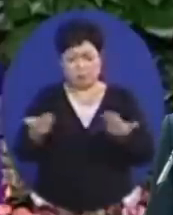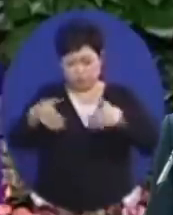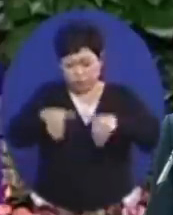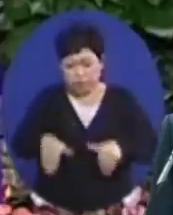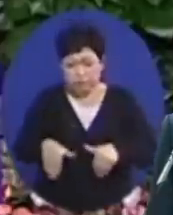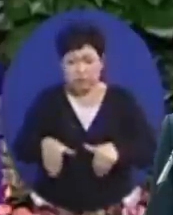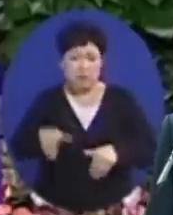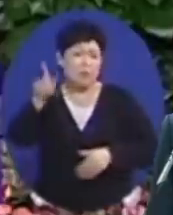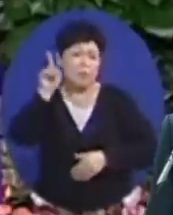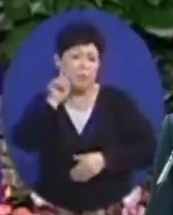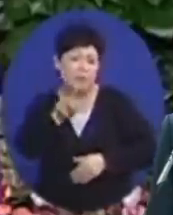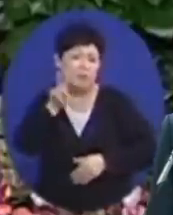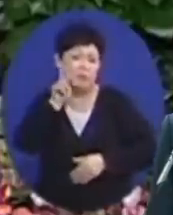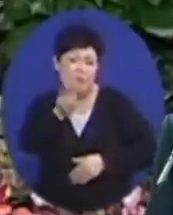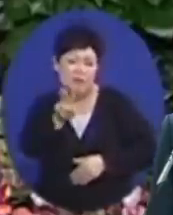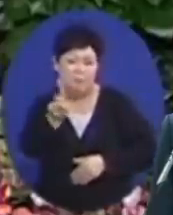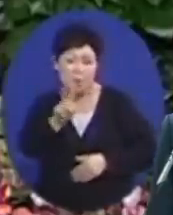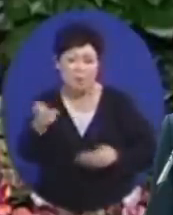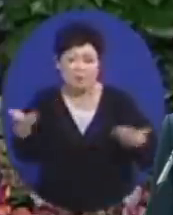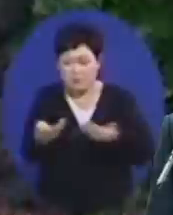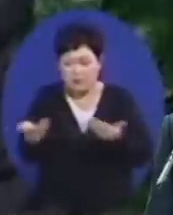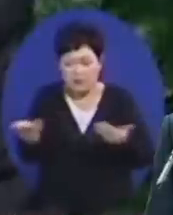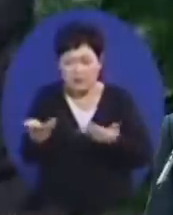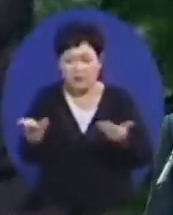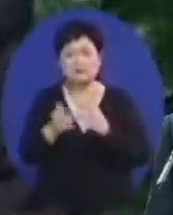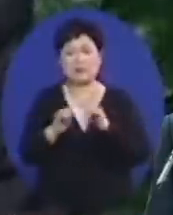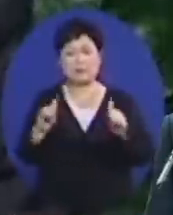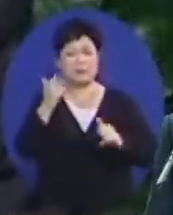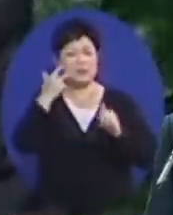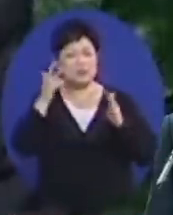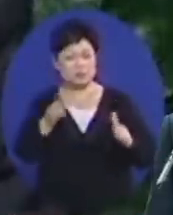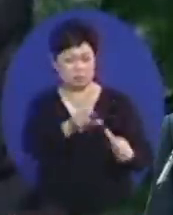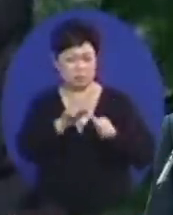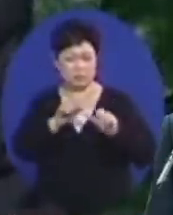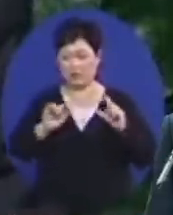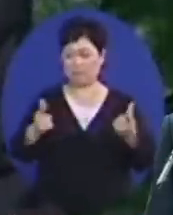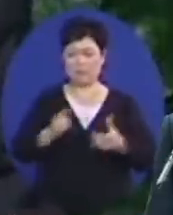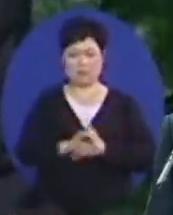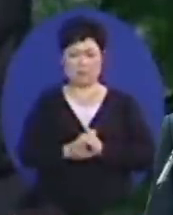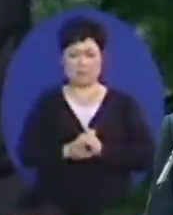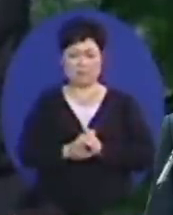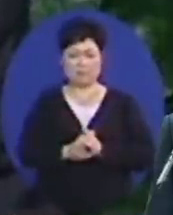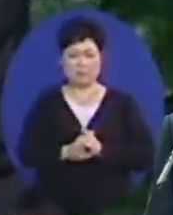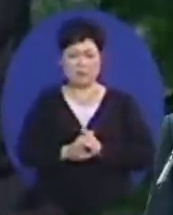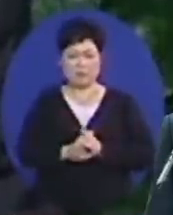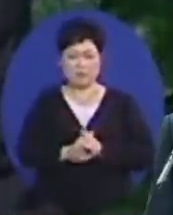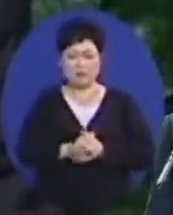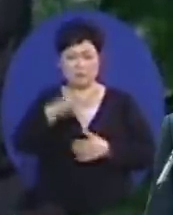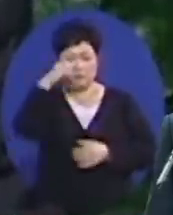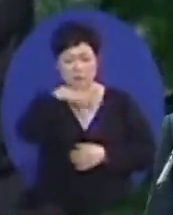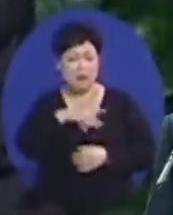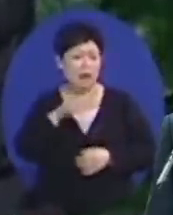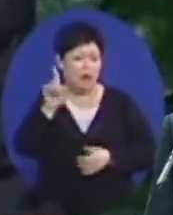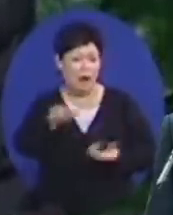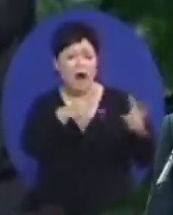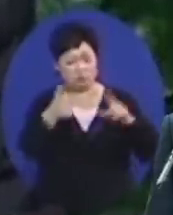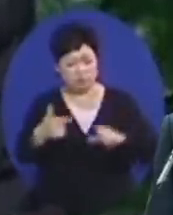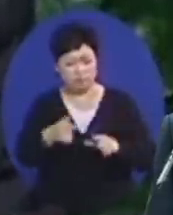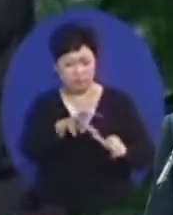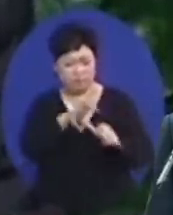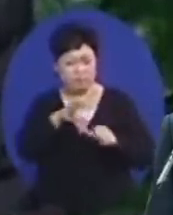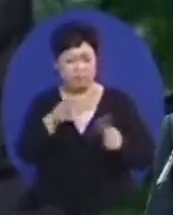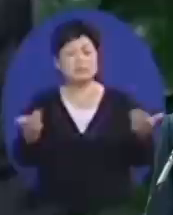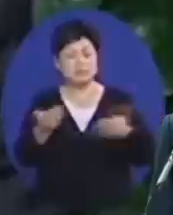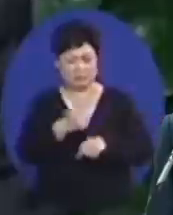품꾼에서는 매일매일 고용당하는 사람이겠습니다. 일주일 고용하는 것도 아닙니다. 일용직인 것입니다. 나를